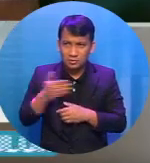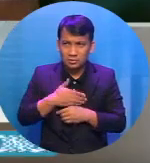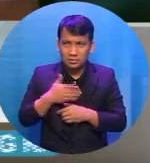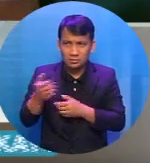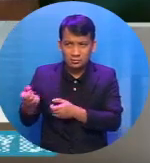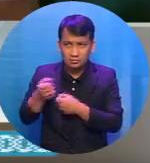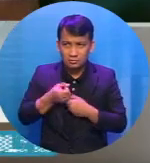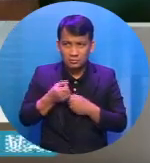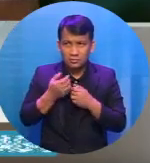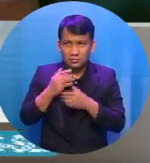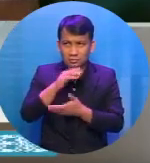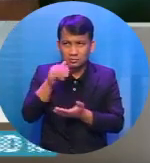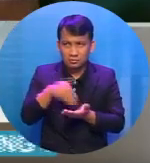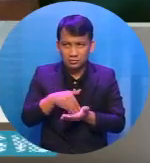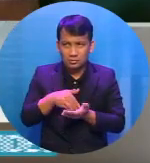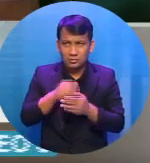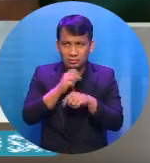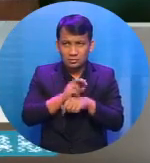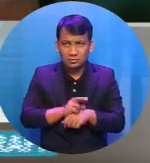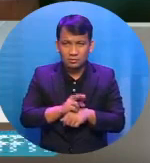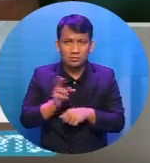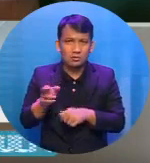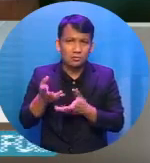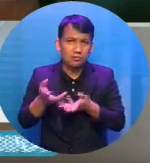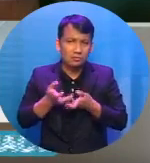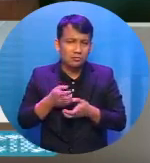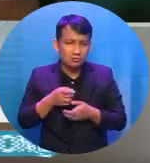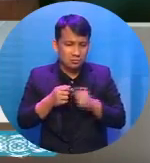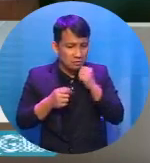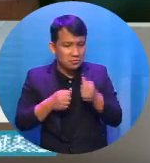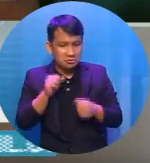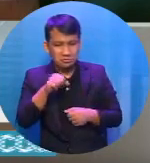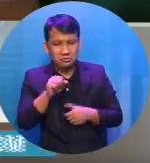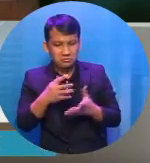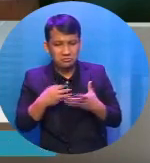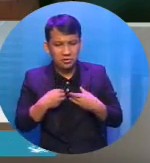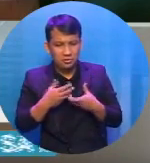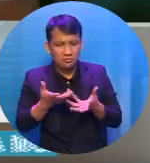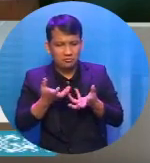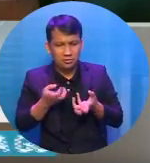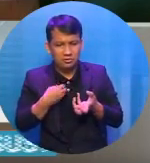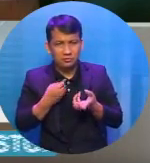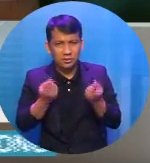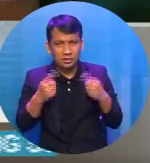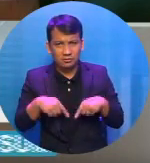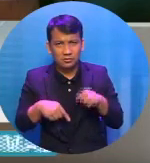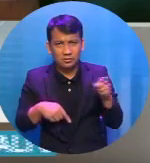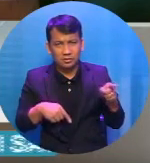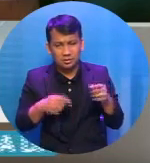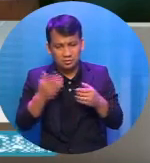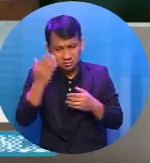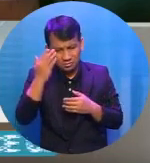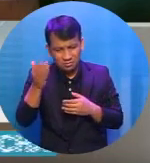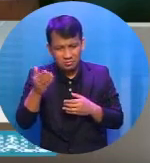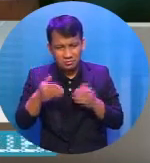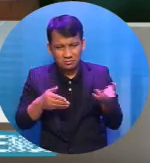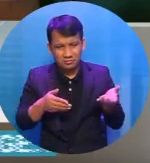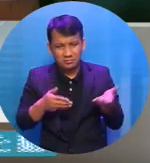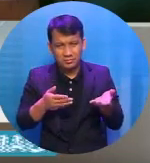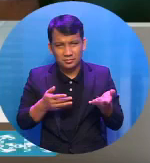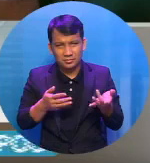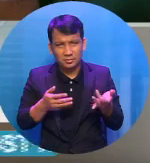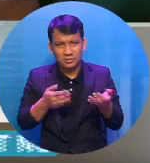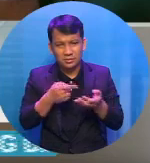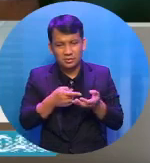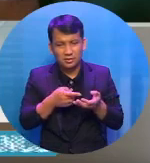center? Yung po nga sana para po, aso, yung po sana gusto ko sir, idol eh, kasi nga, ano